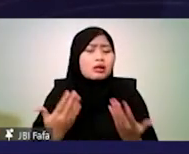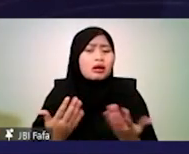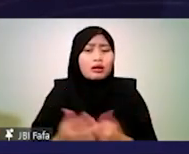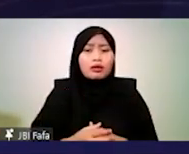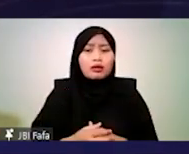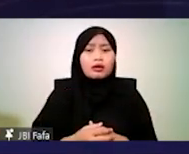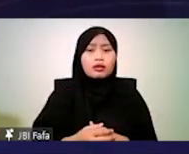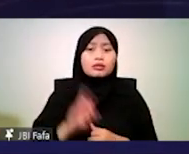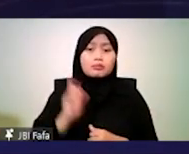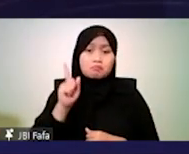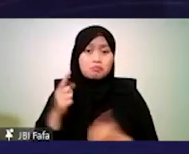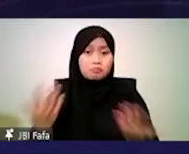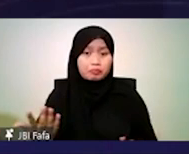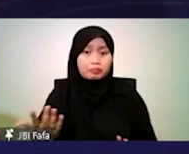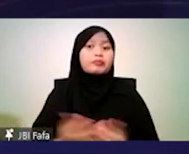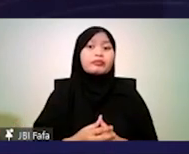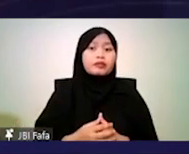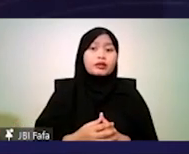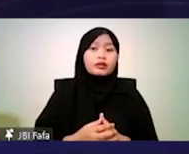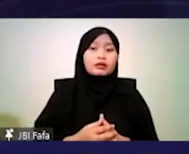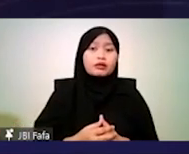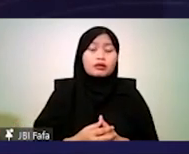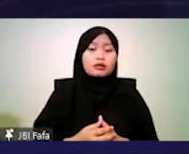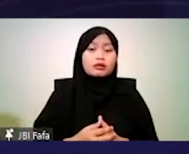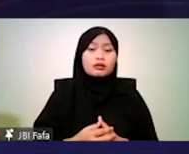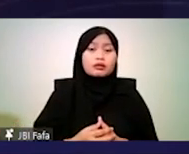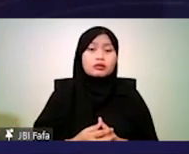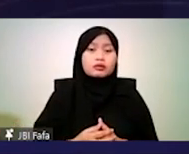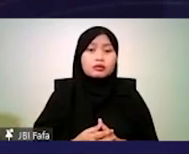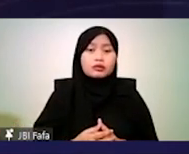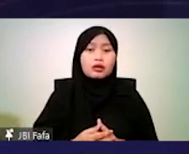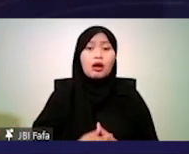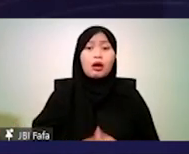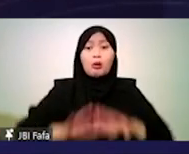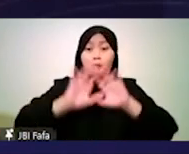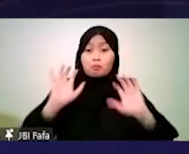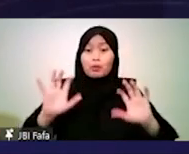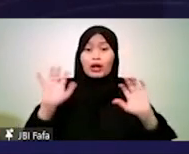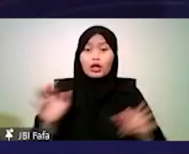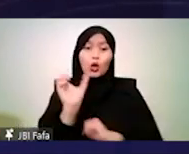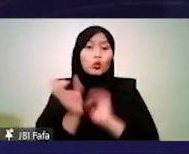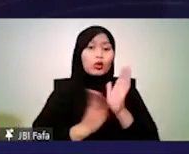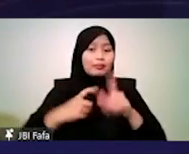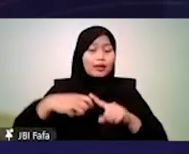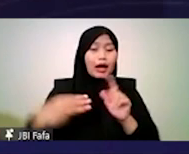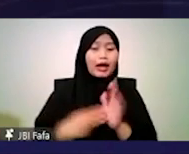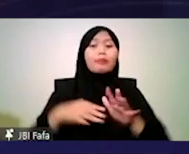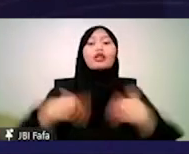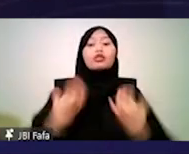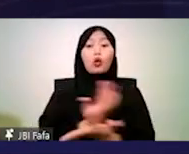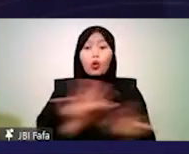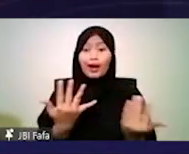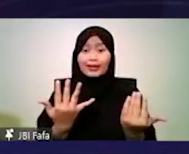karena BAB karena banyak sekali UMKM atau rakyat kita